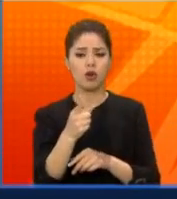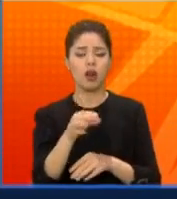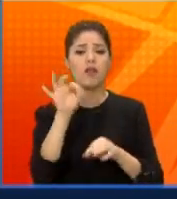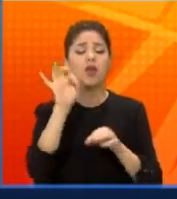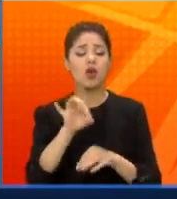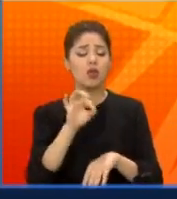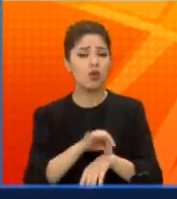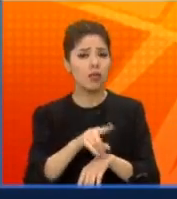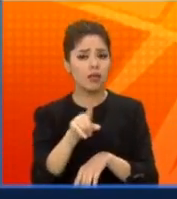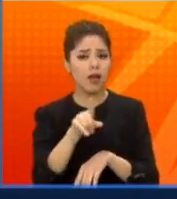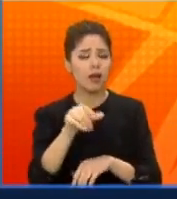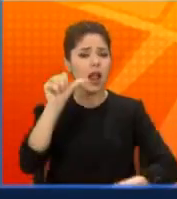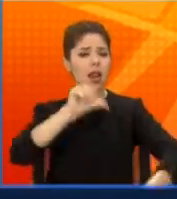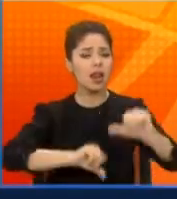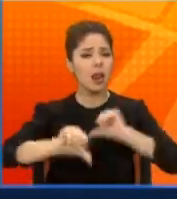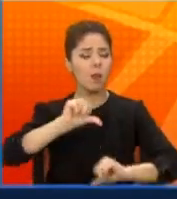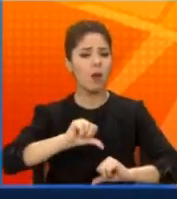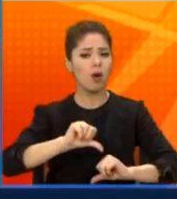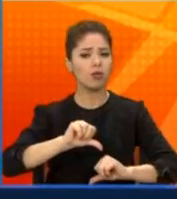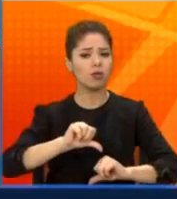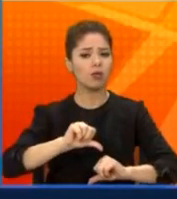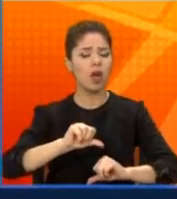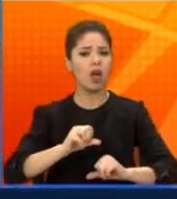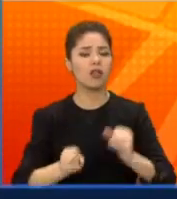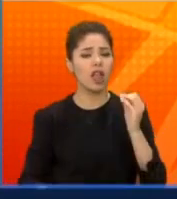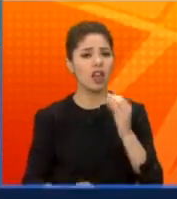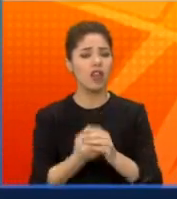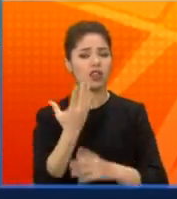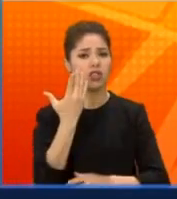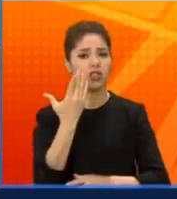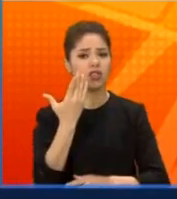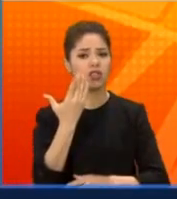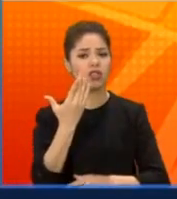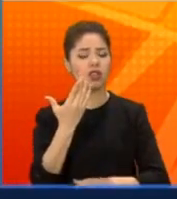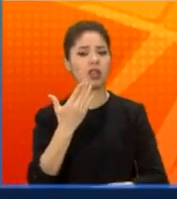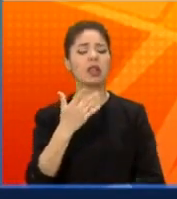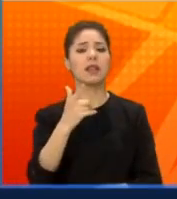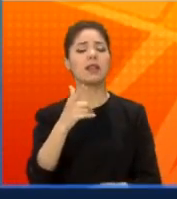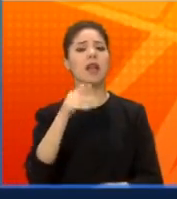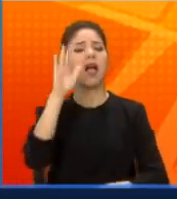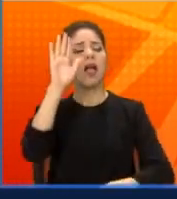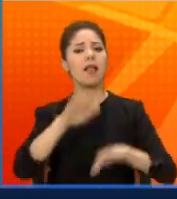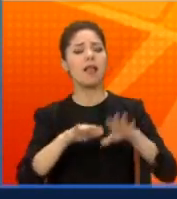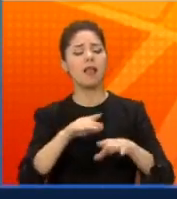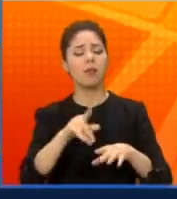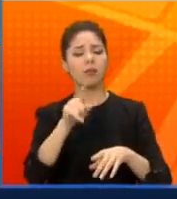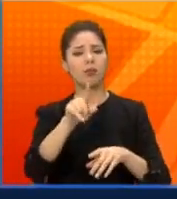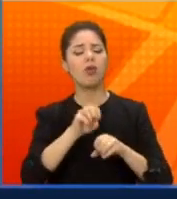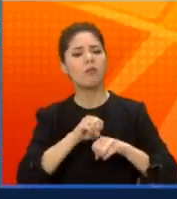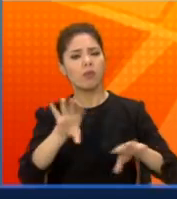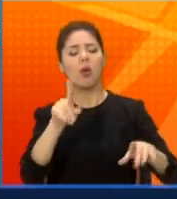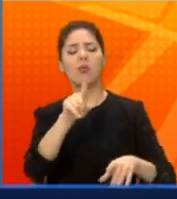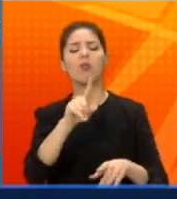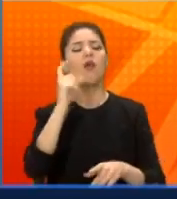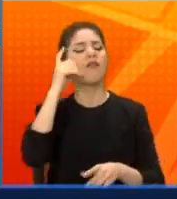şu anda laboratuvardan yarattığı bir şeyi kanıtladığı delilleri hiç